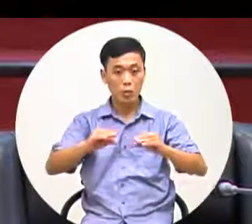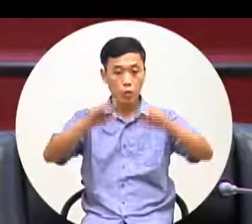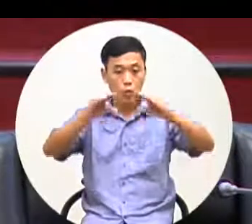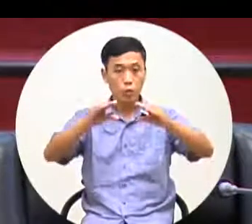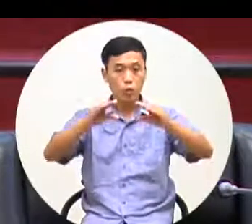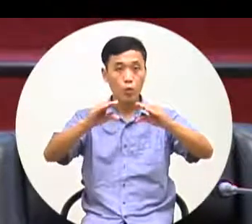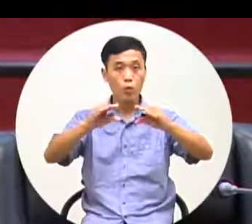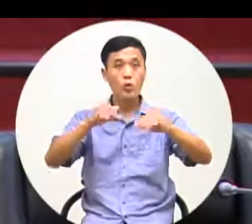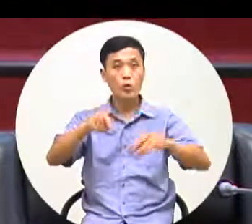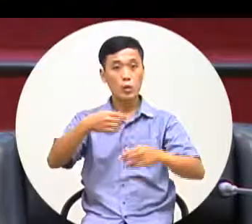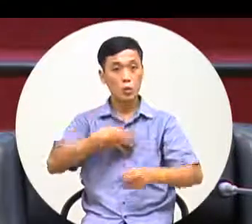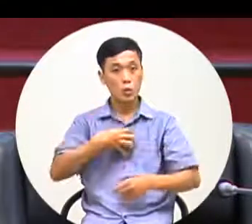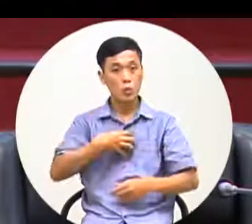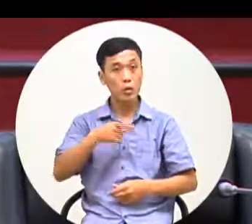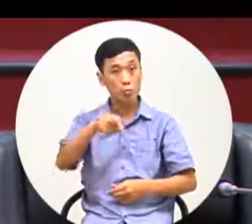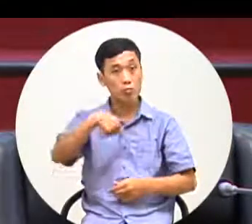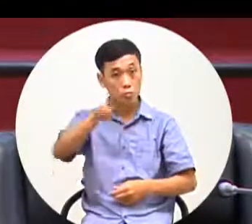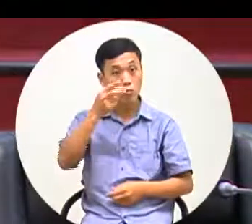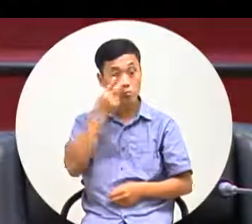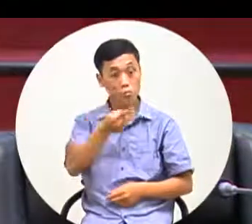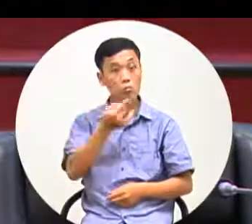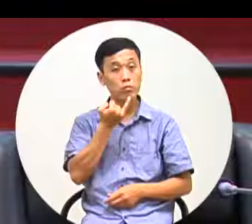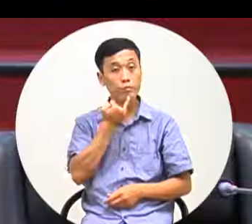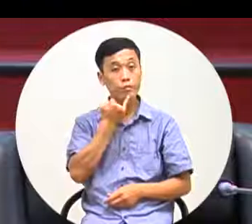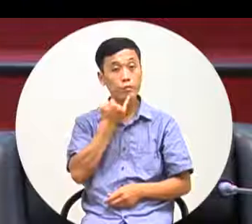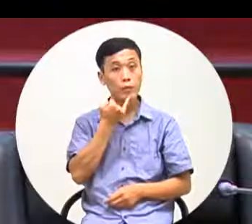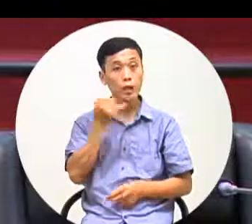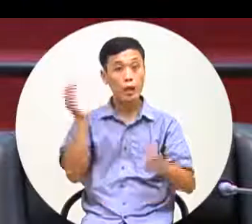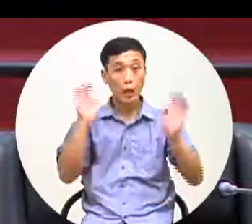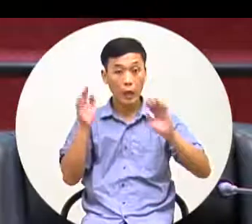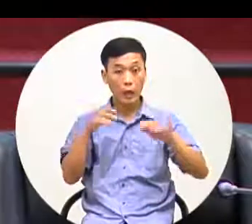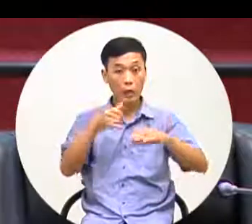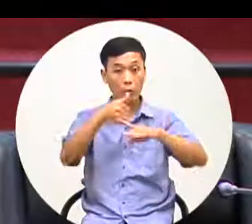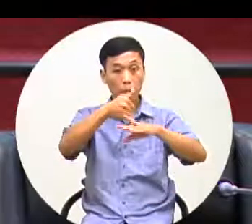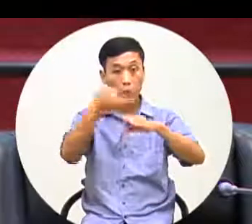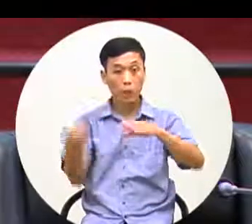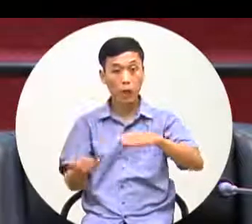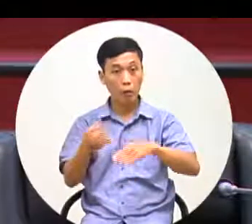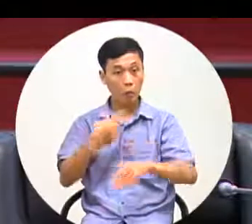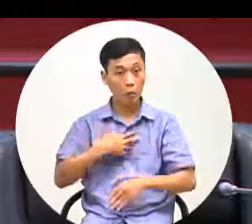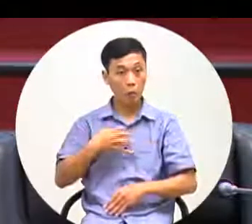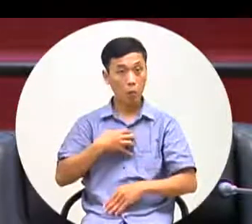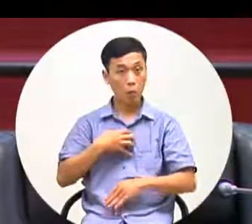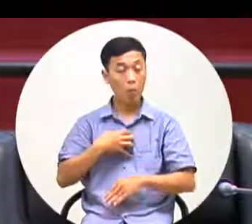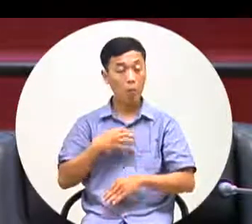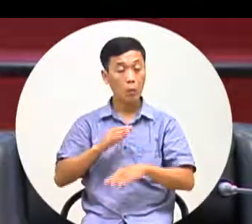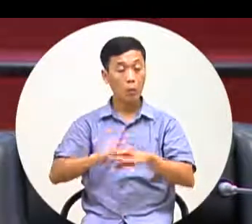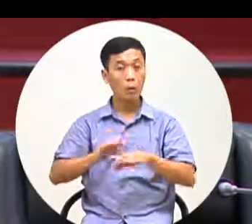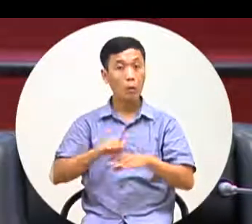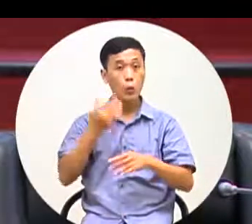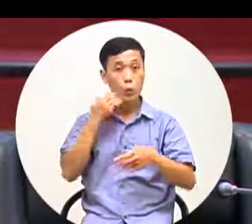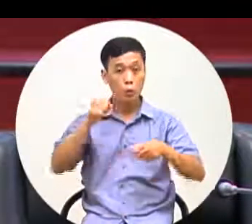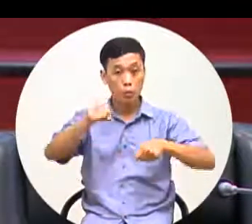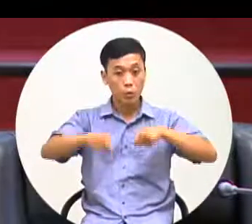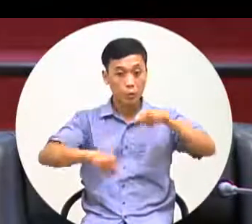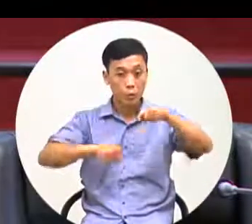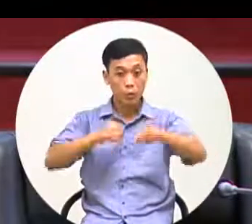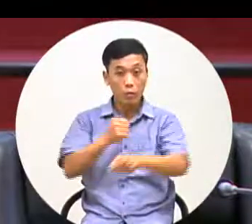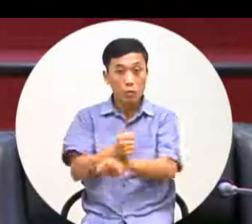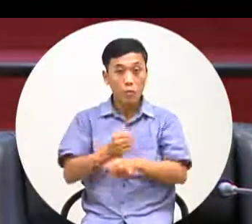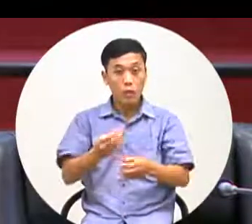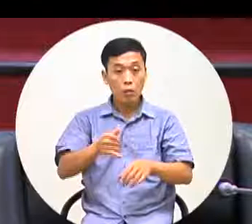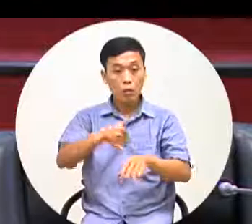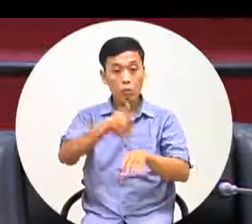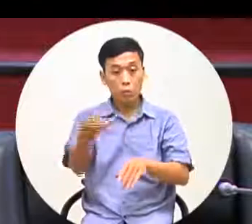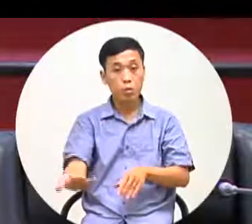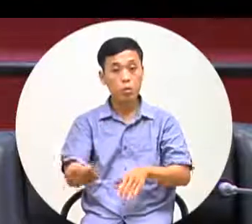看，小孩都容易掉下去，而且如果骑脚踏车不愿意一闪神就掉下去了。掉下去非